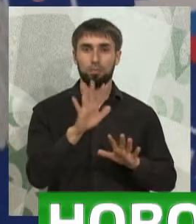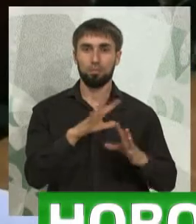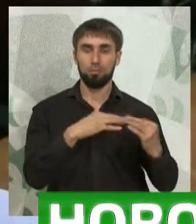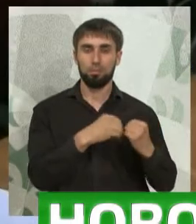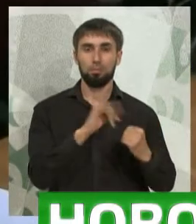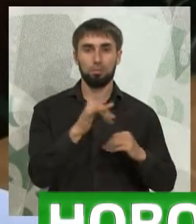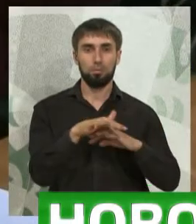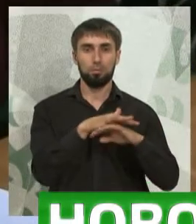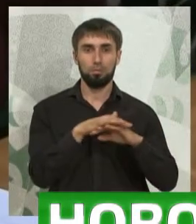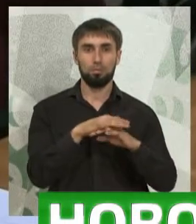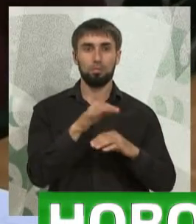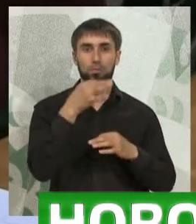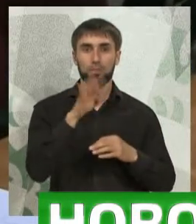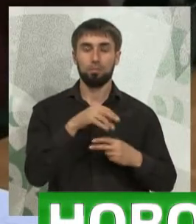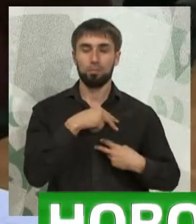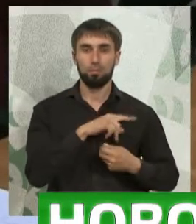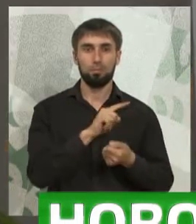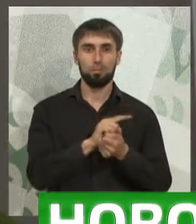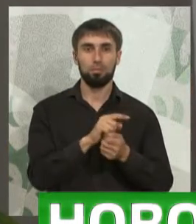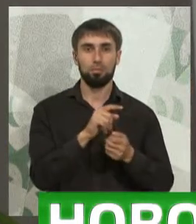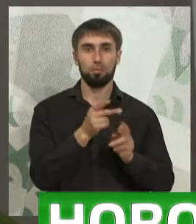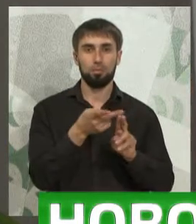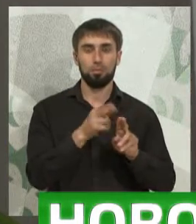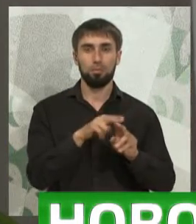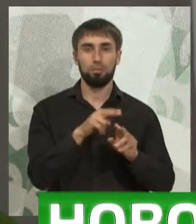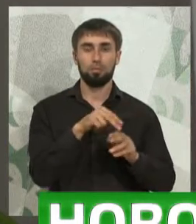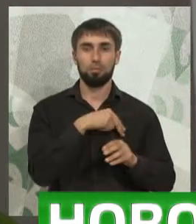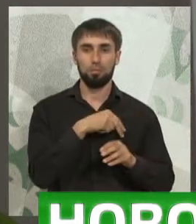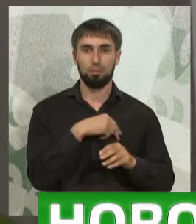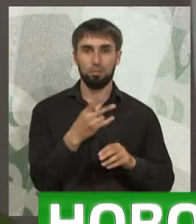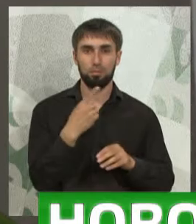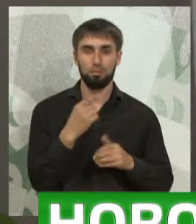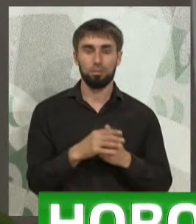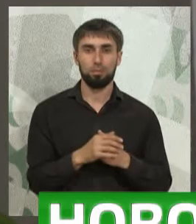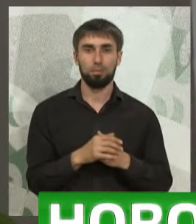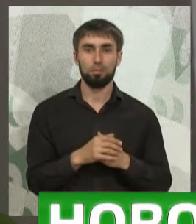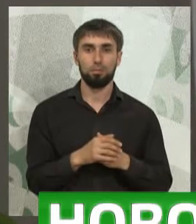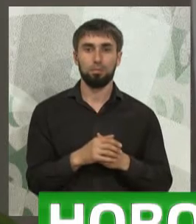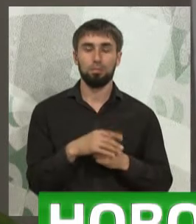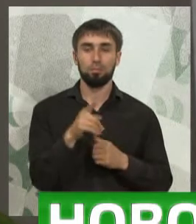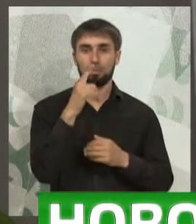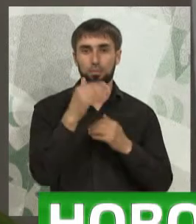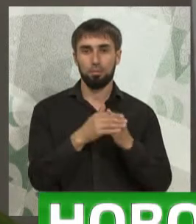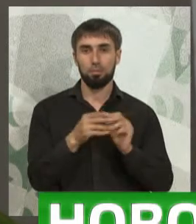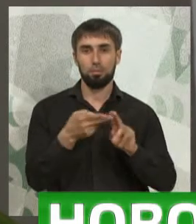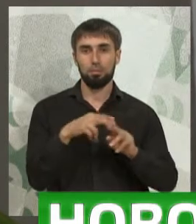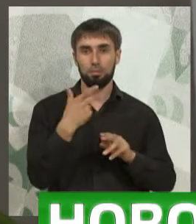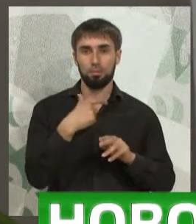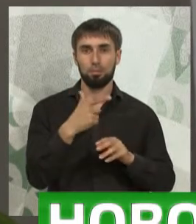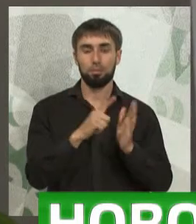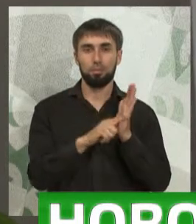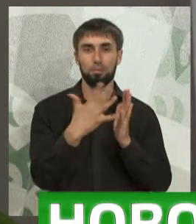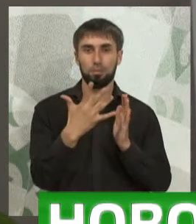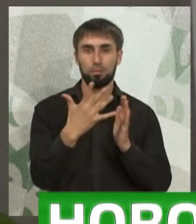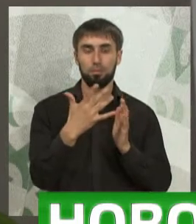значит, любой труд должен достойно вознаграждаться. Мне ближе всего поправка к статье 75 «Защита